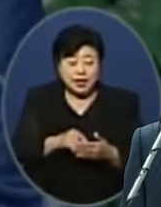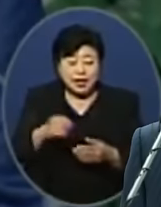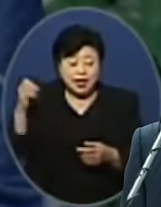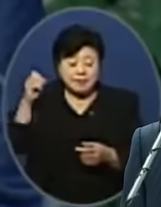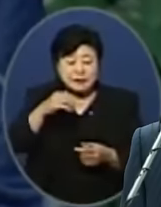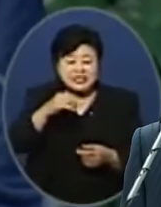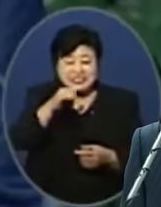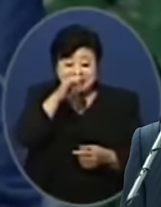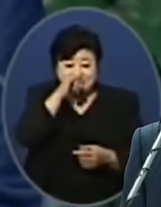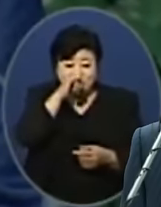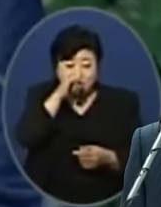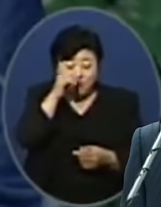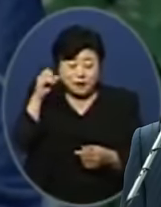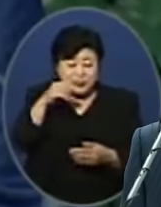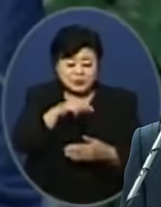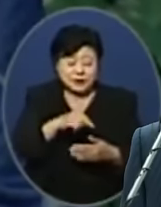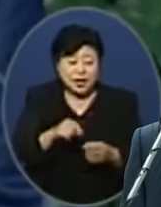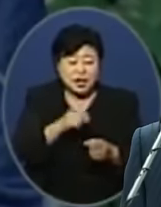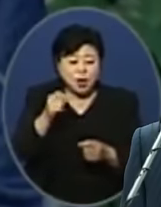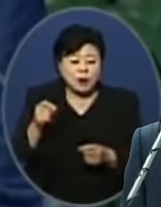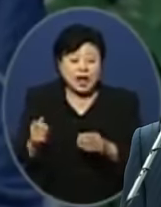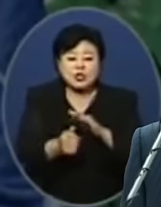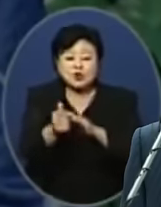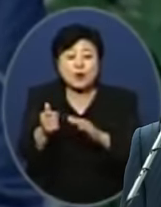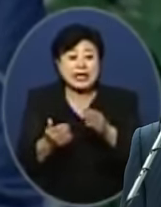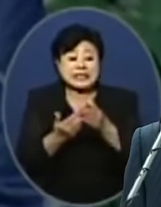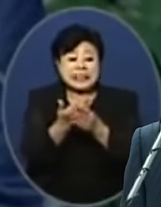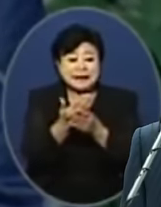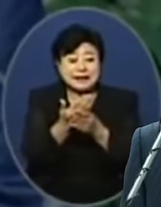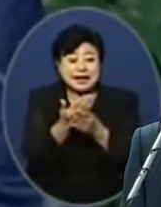빛이 비추고 그 빛 속에 영원한 소망이 생기는 것입니다.